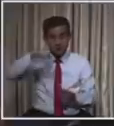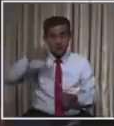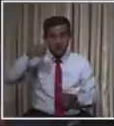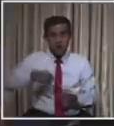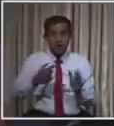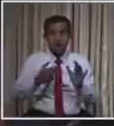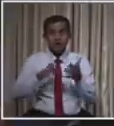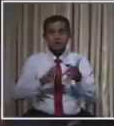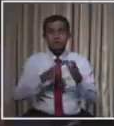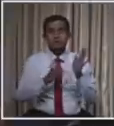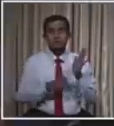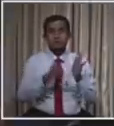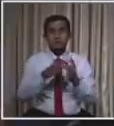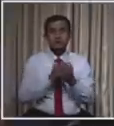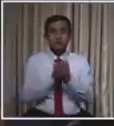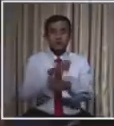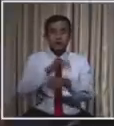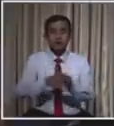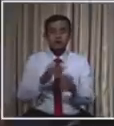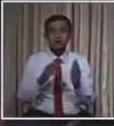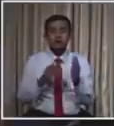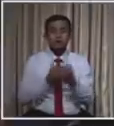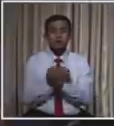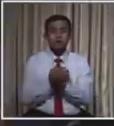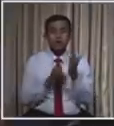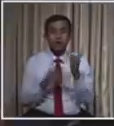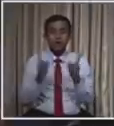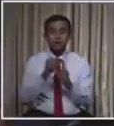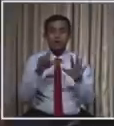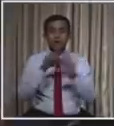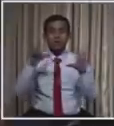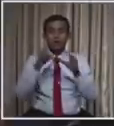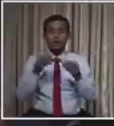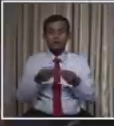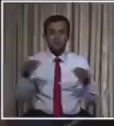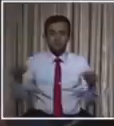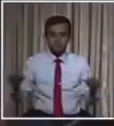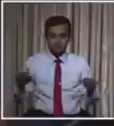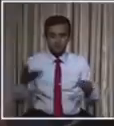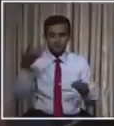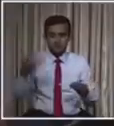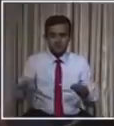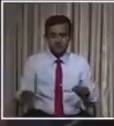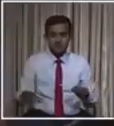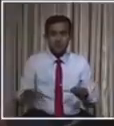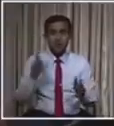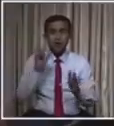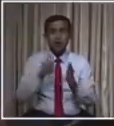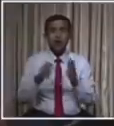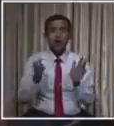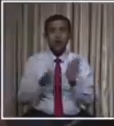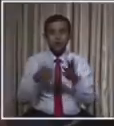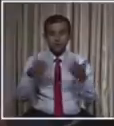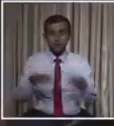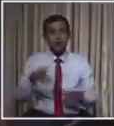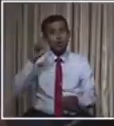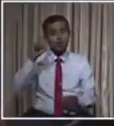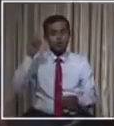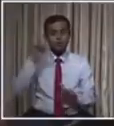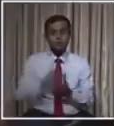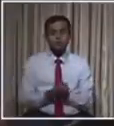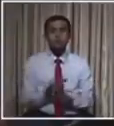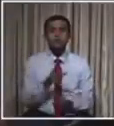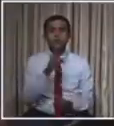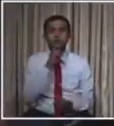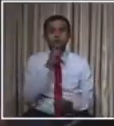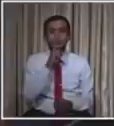සාලි අත්අඩංගුවට ගත් බව පොලිස් ඇමතිවරයා 17 වෙනිදා ප්‍රවෘත්ති සාකච්ඡාවක් තියලා කිව්වා සම්බන්ධීකරණ කමිටුව ඉවර වෙලා කොළඹ ඒත්